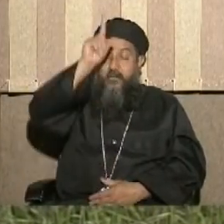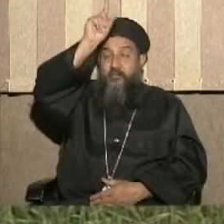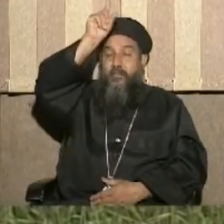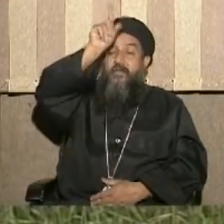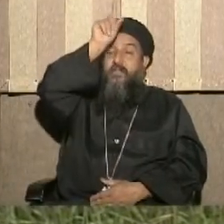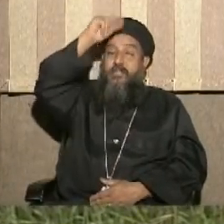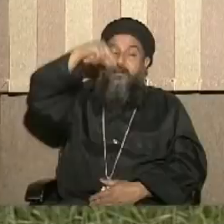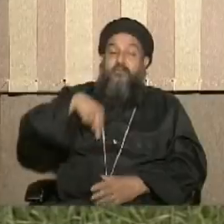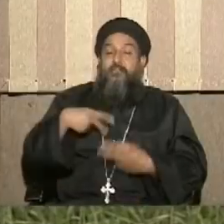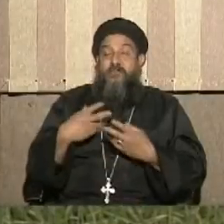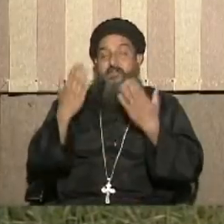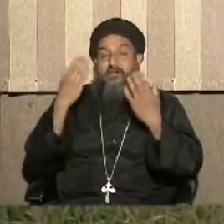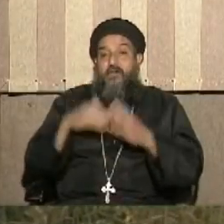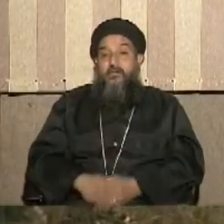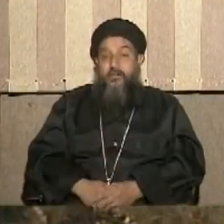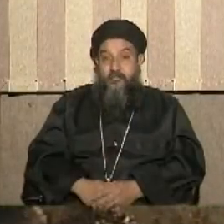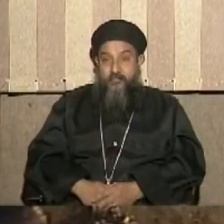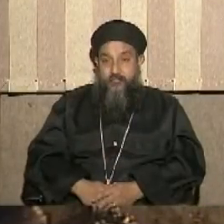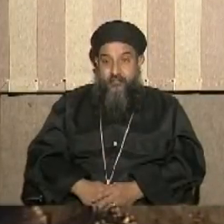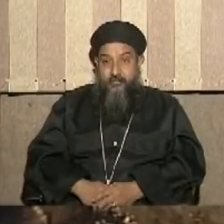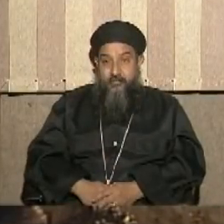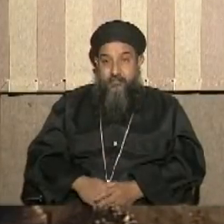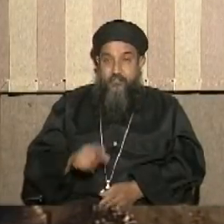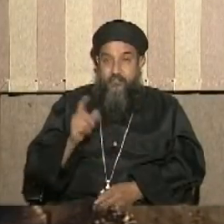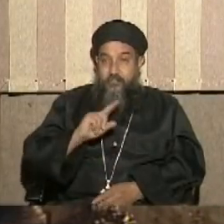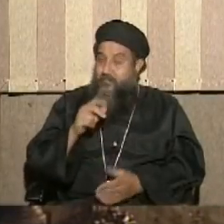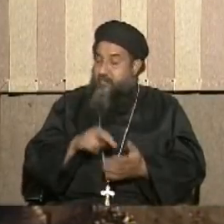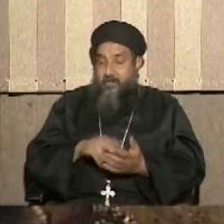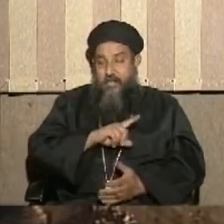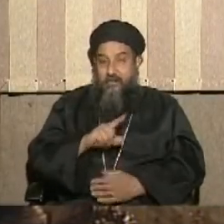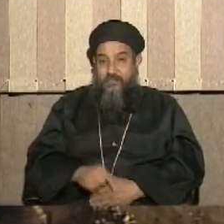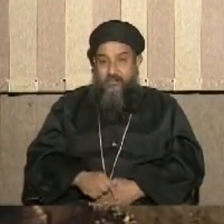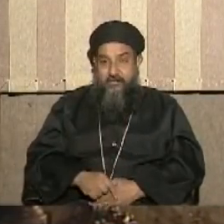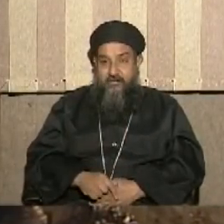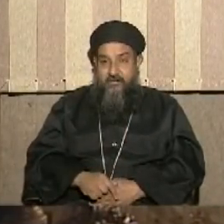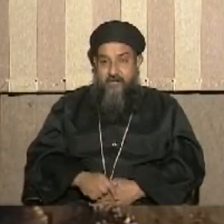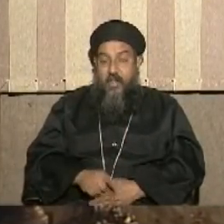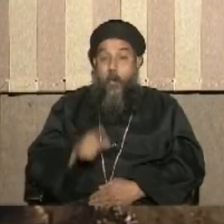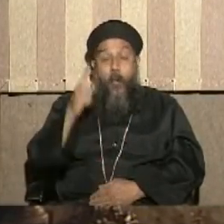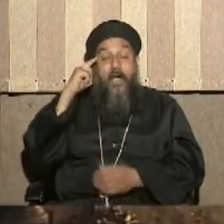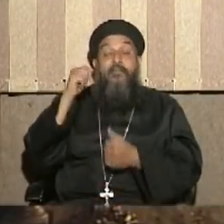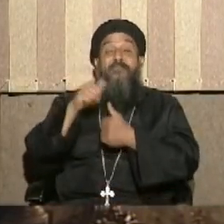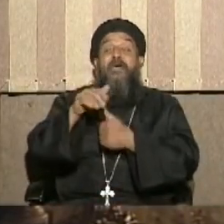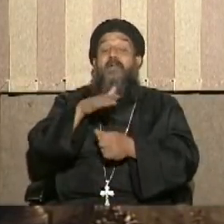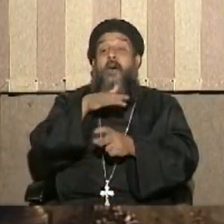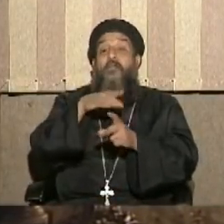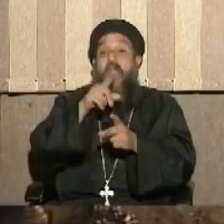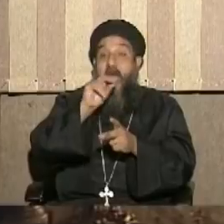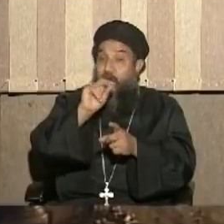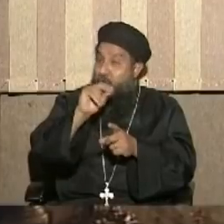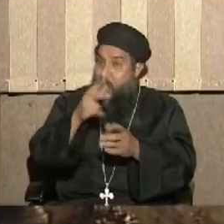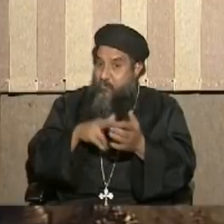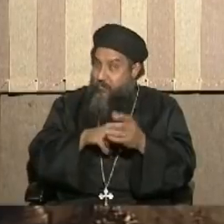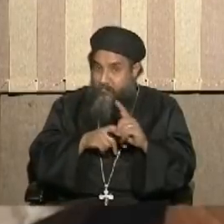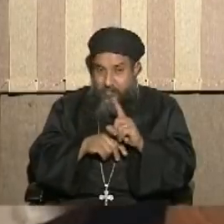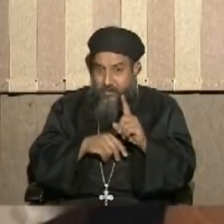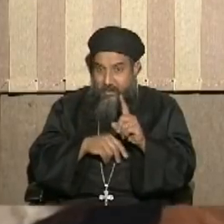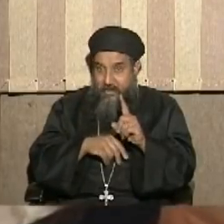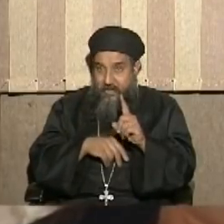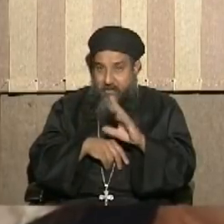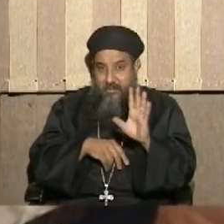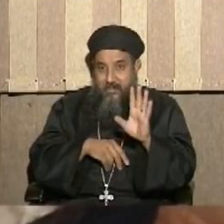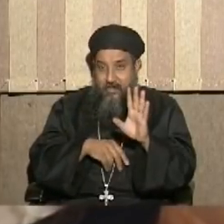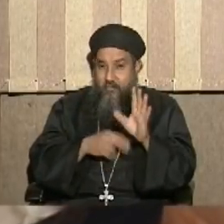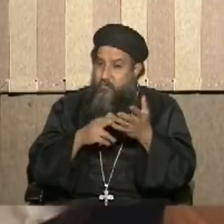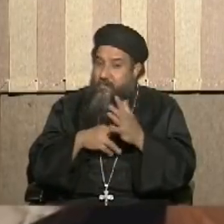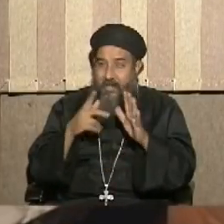وربنا يدبر كل خير. وبعدين ما تخافش عليهم، هم عارفين طريق ربنا كويس. بس